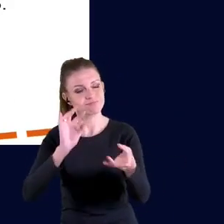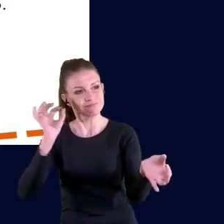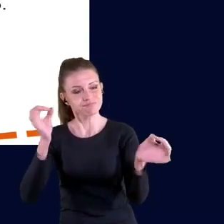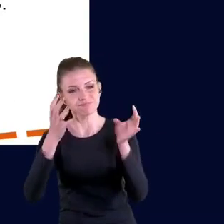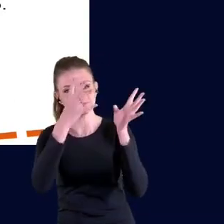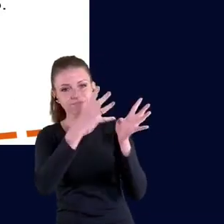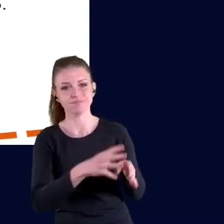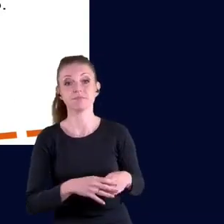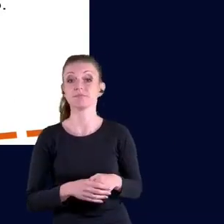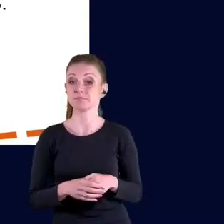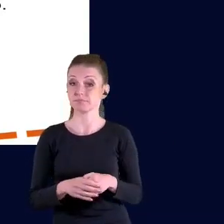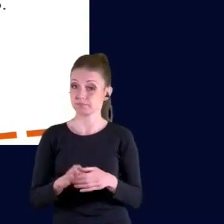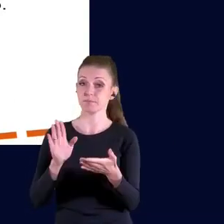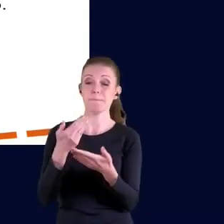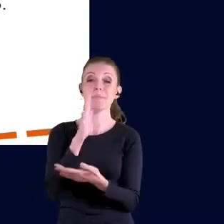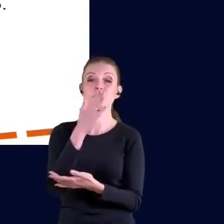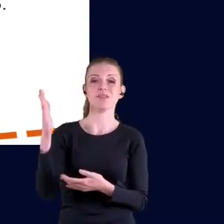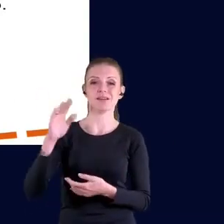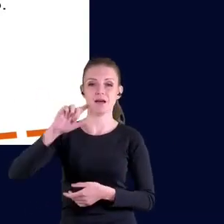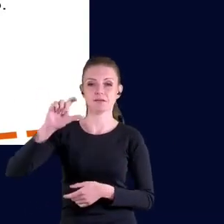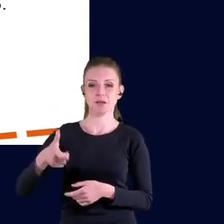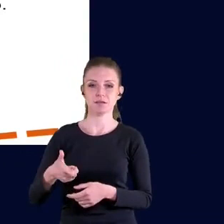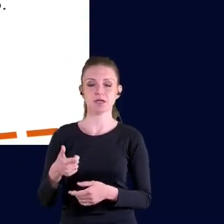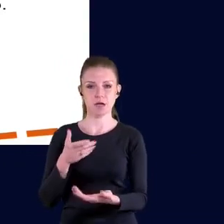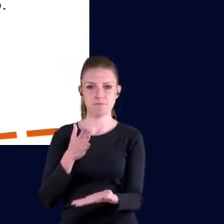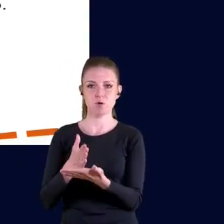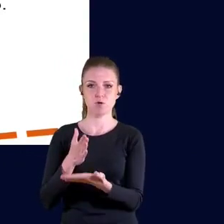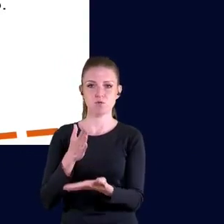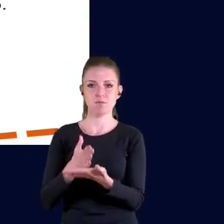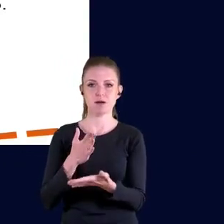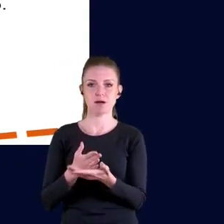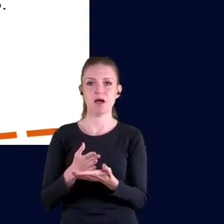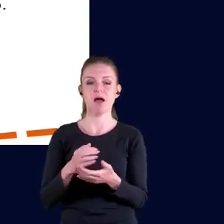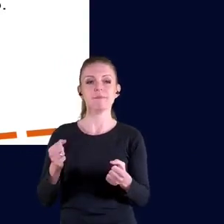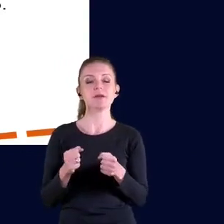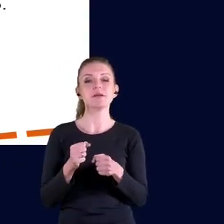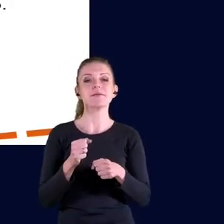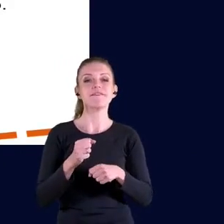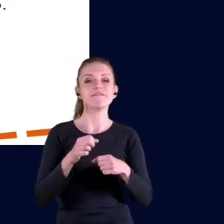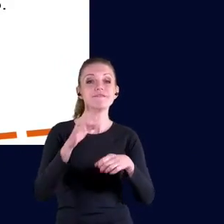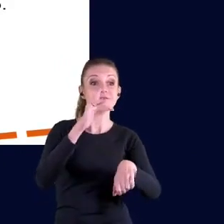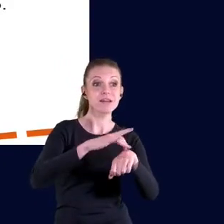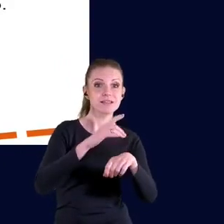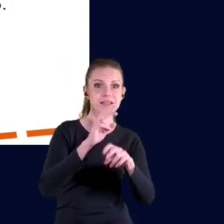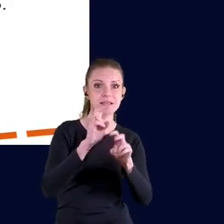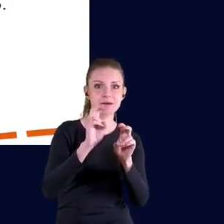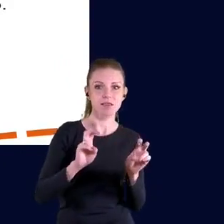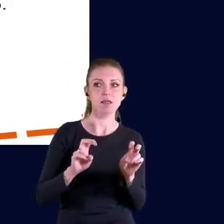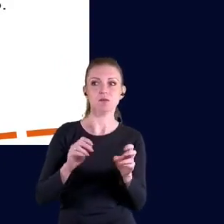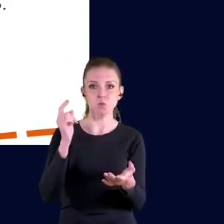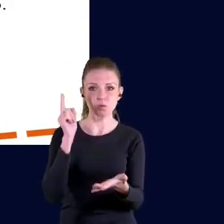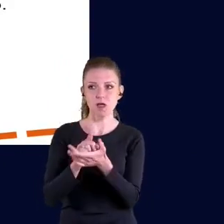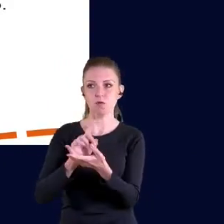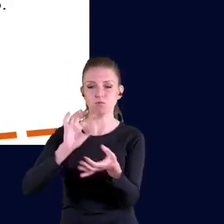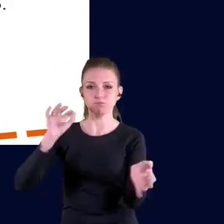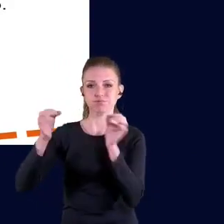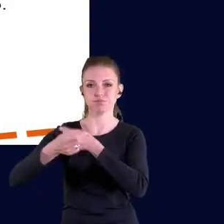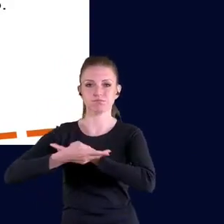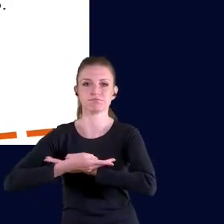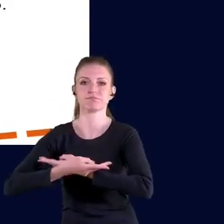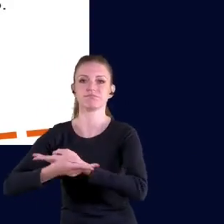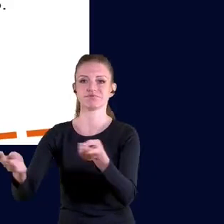Politechniki Gdańskiej wspomaga proces upowszechniania wyników badań prowadzonych na Politechnice Gdańskiej